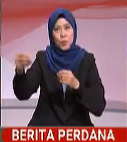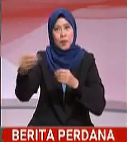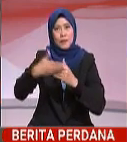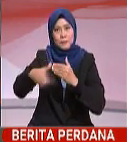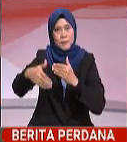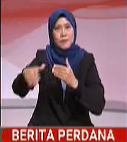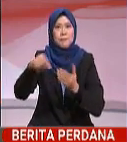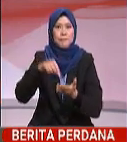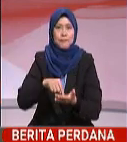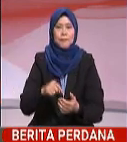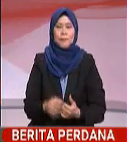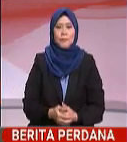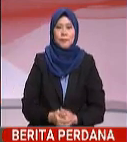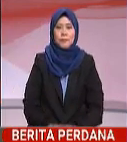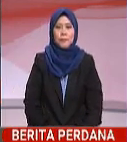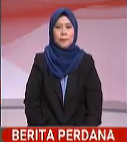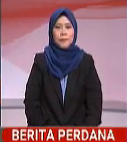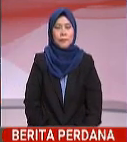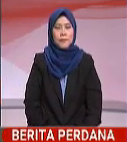ini, insyaAllah.